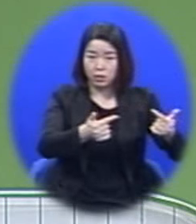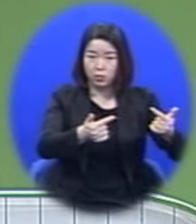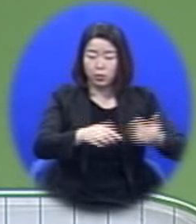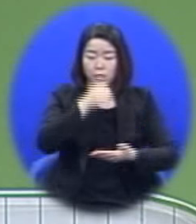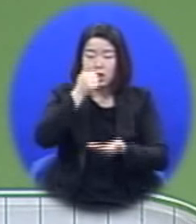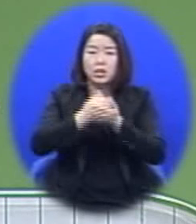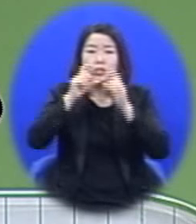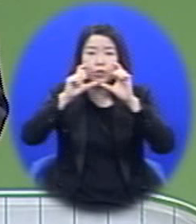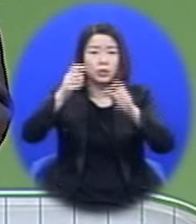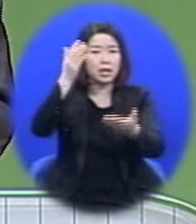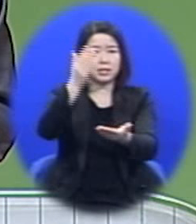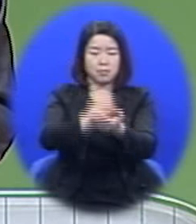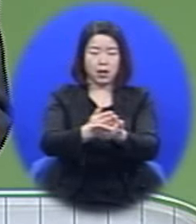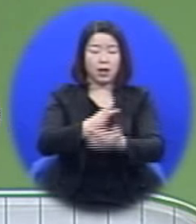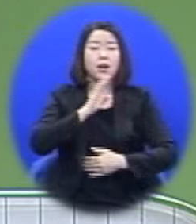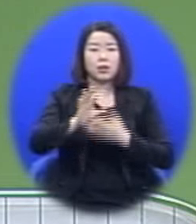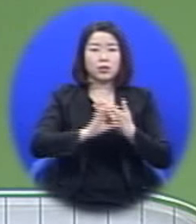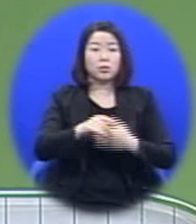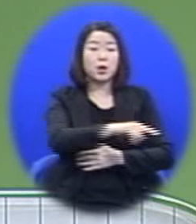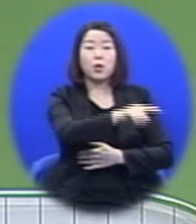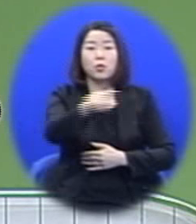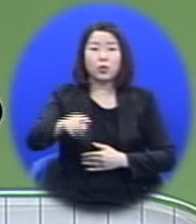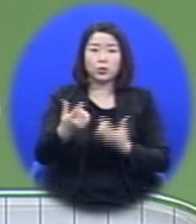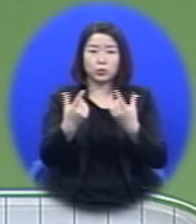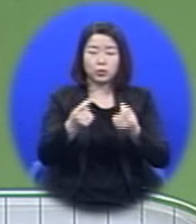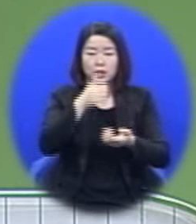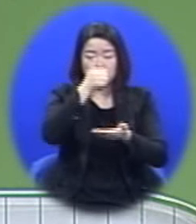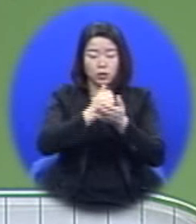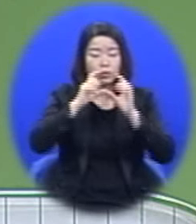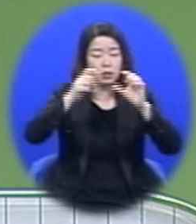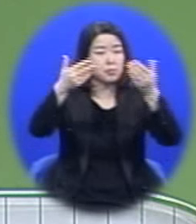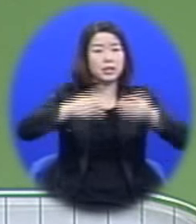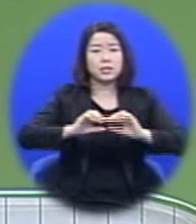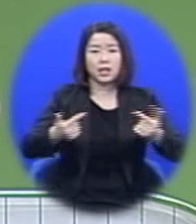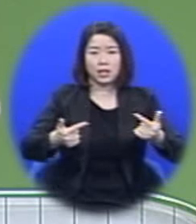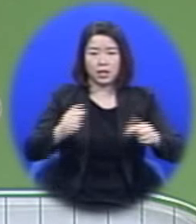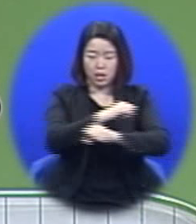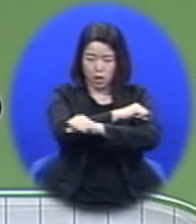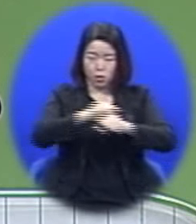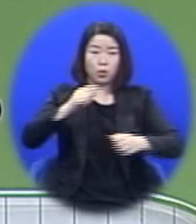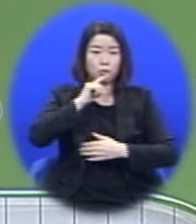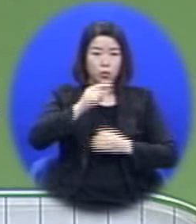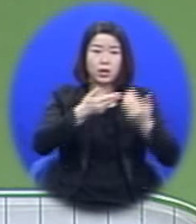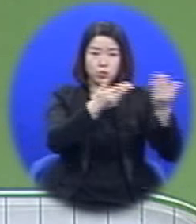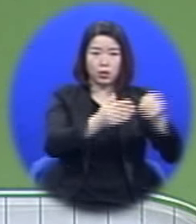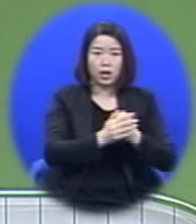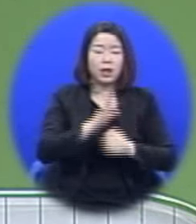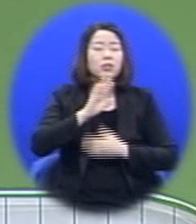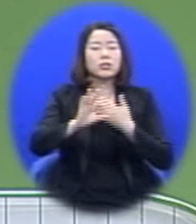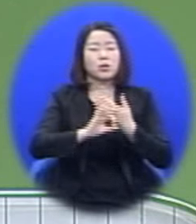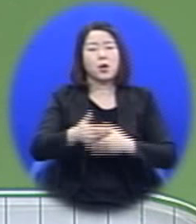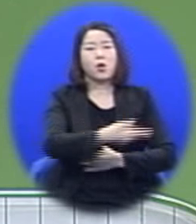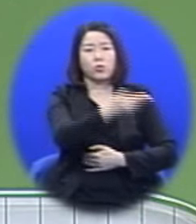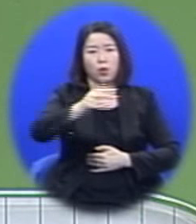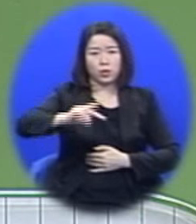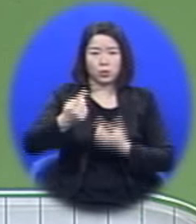것이요. 정죄하지 말라. 그리하면 너희가 정죄를 받지 않을 것이요. 용서하라. 그리하면 너희가 용서를 받을